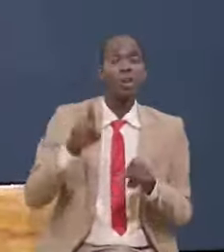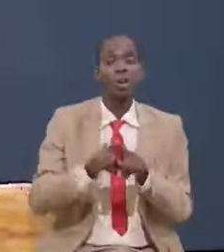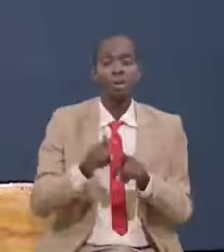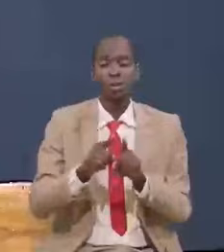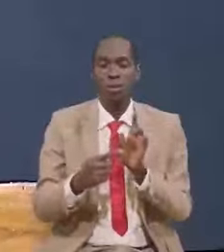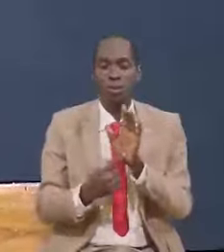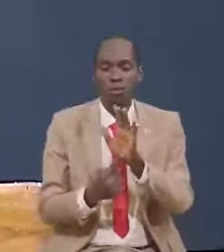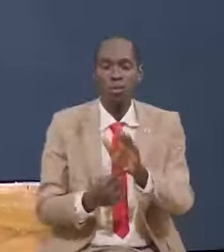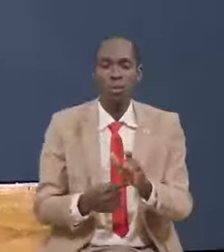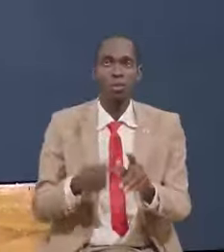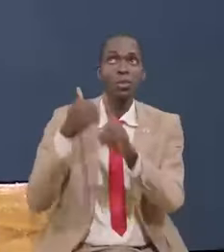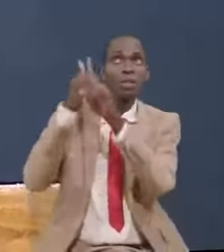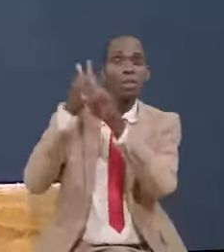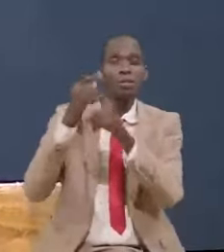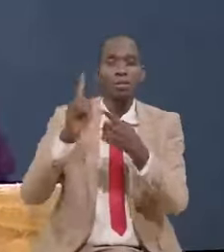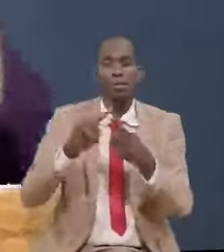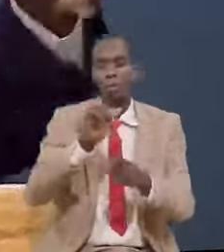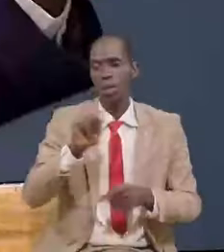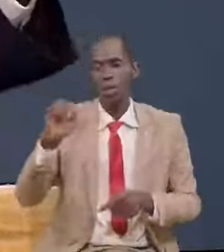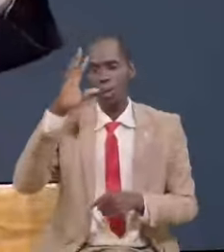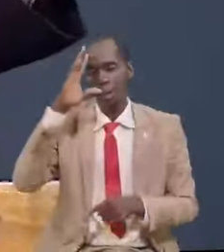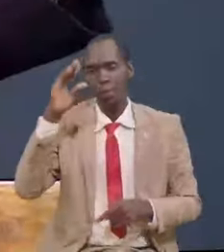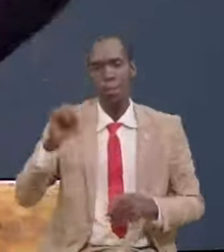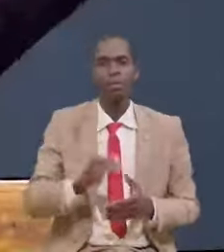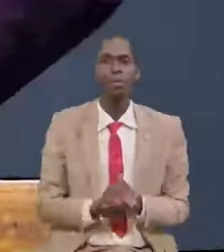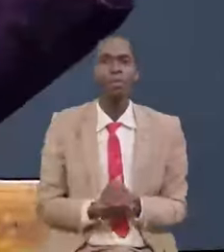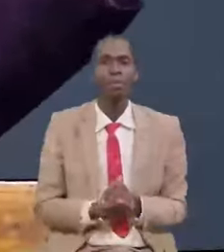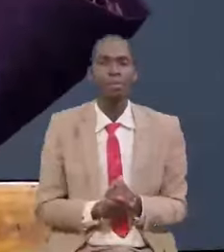Il s'est également révélé à un homme.